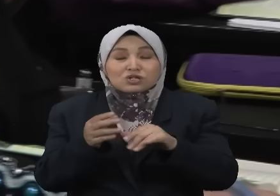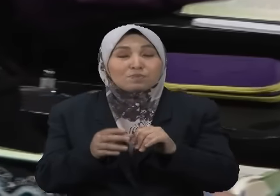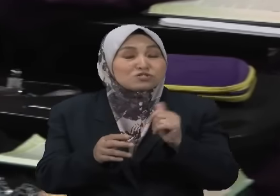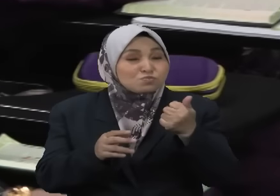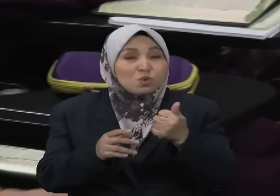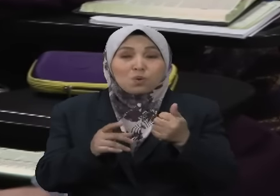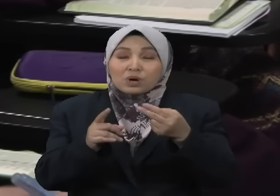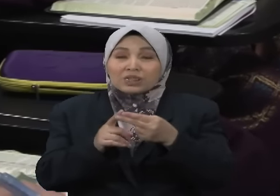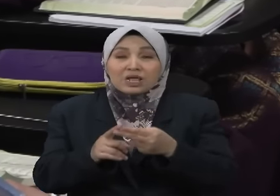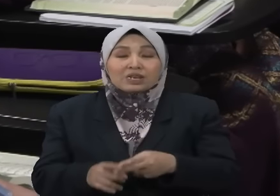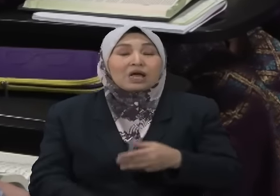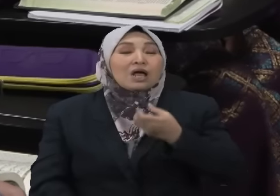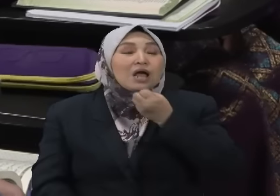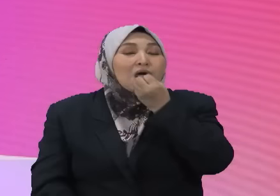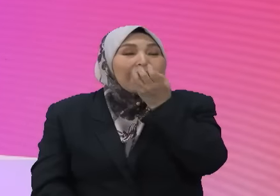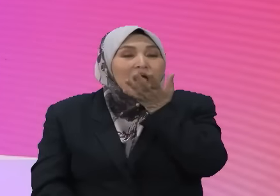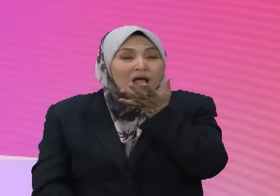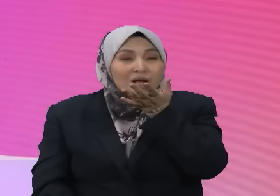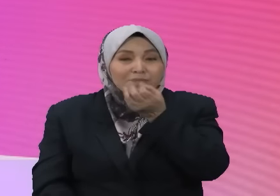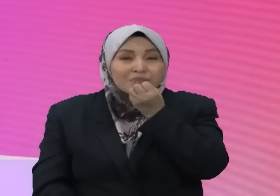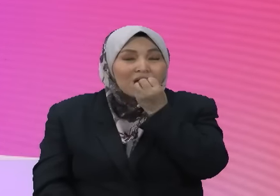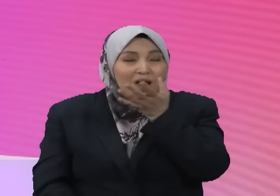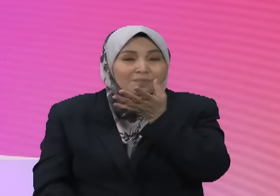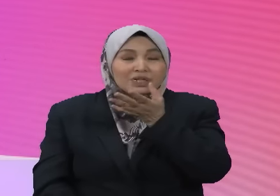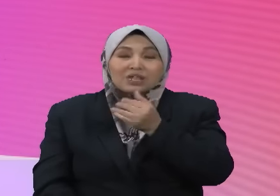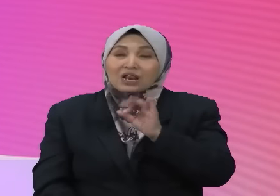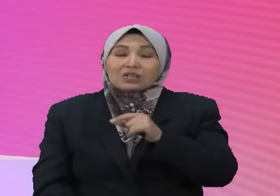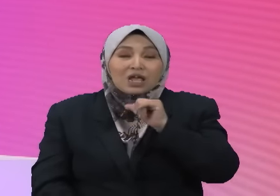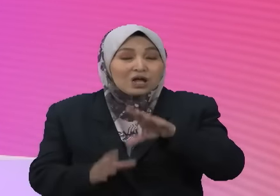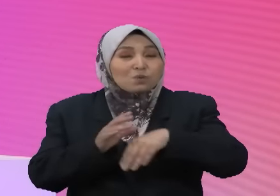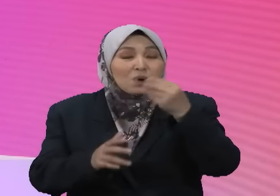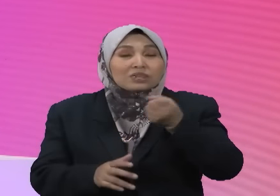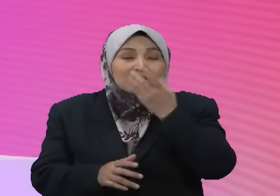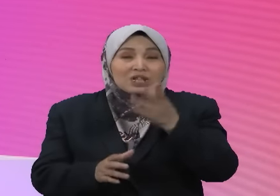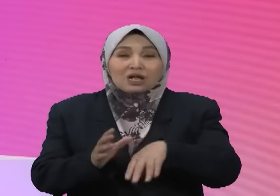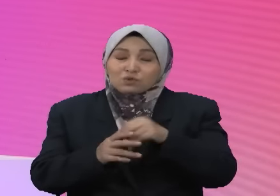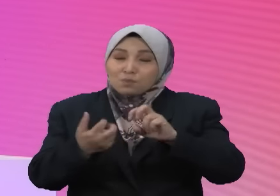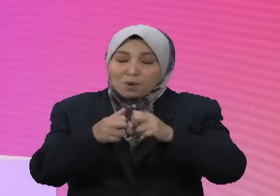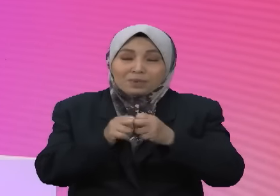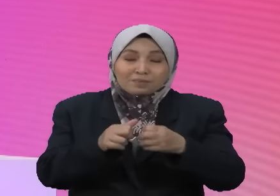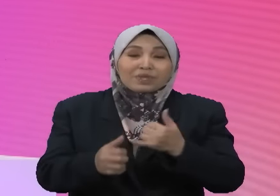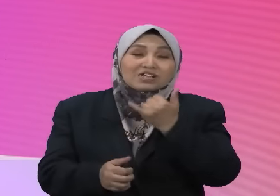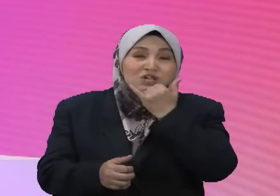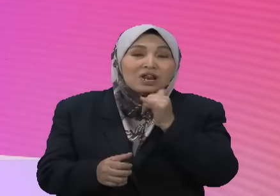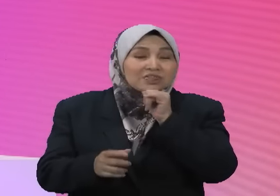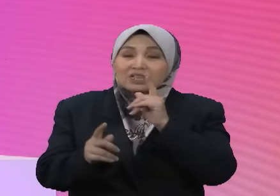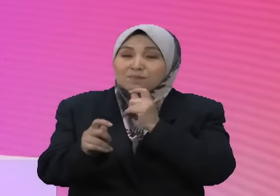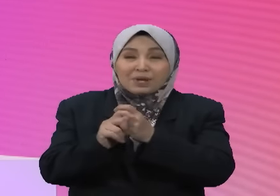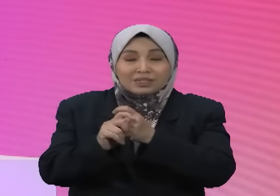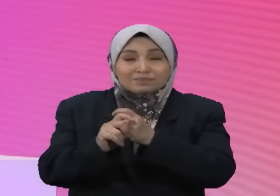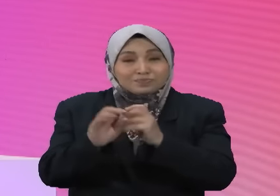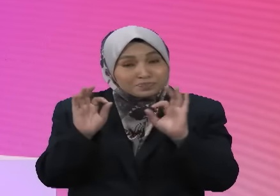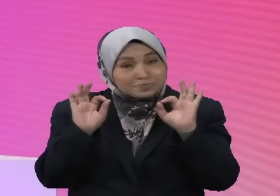100 huruf ni bila sebut nafas kita keluar ah kalau tak keluar nafas tu tu problem lah Salahlah tak tak tepatlah